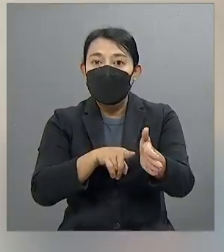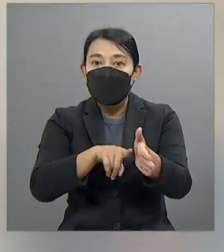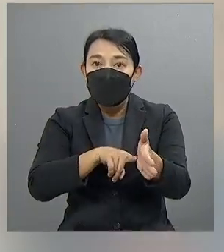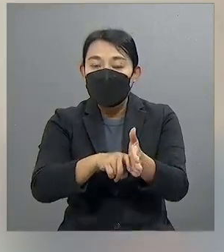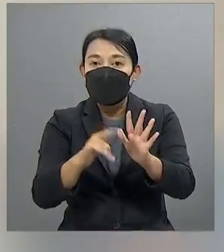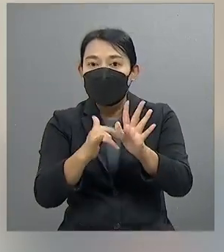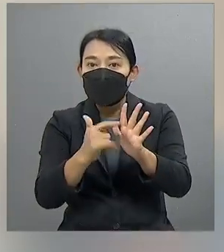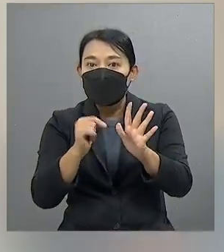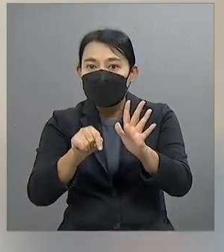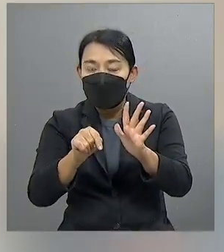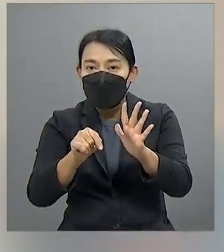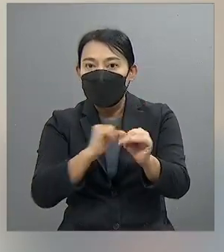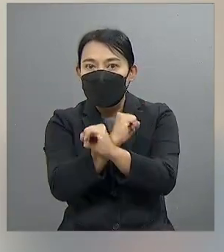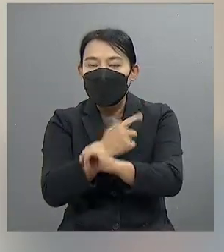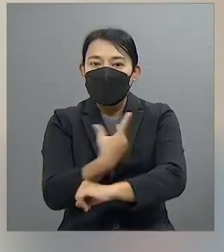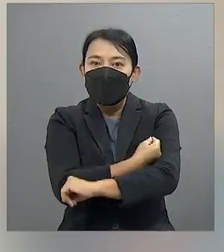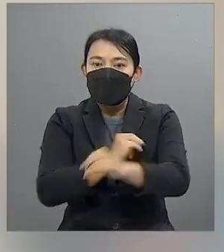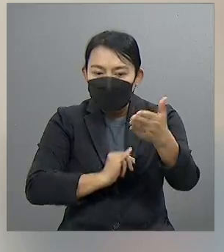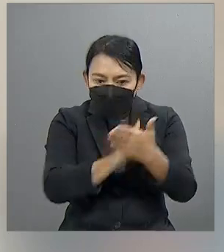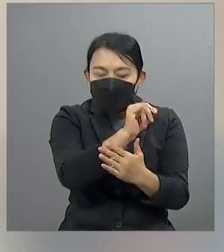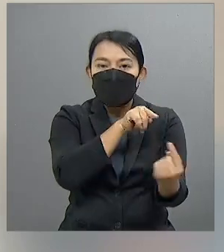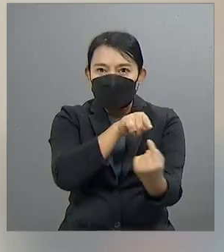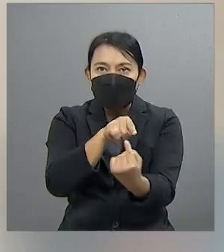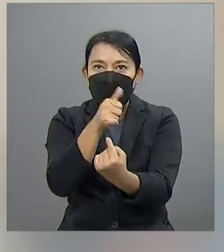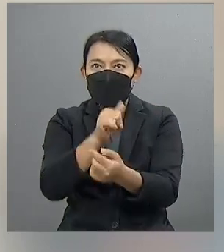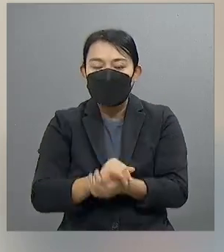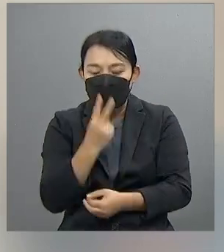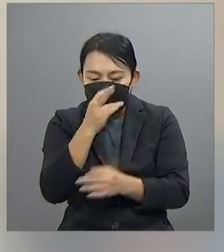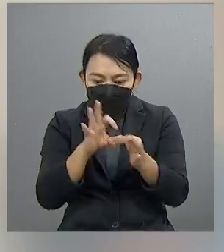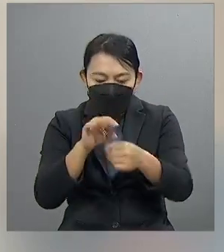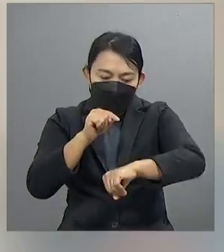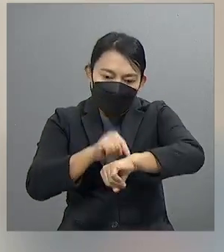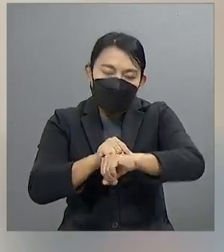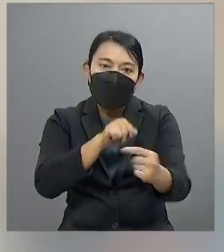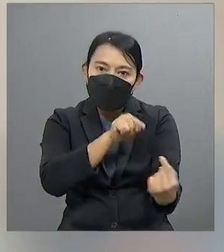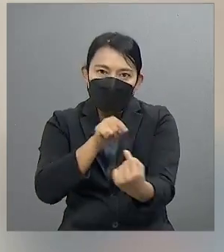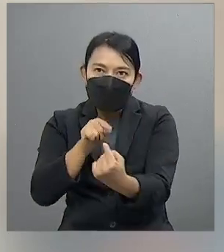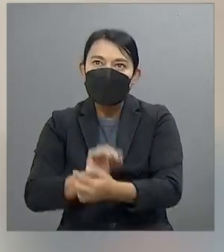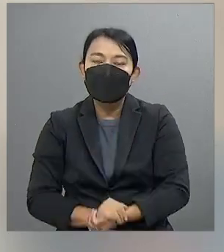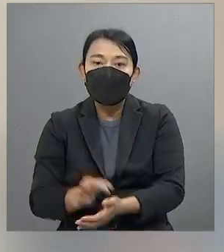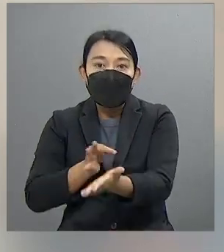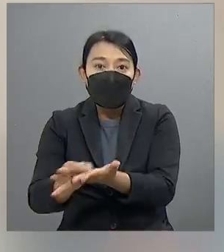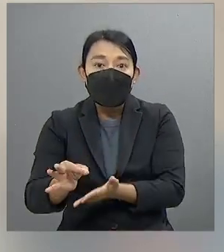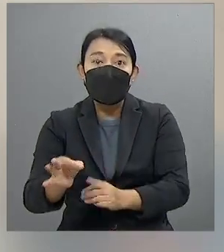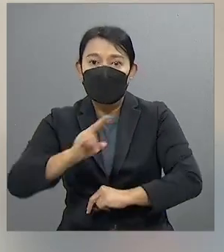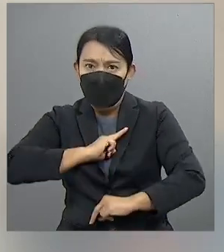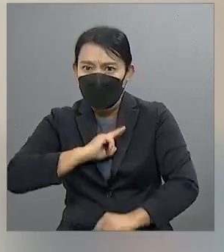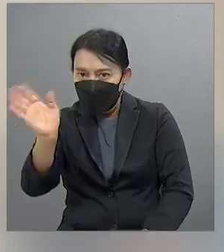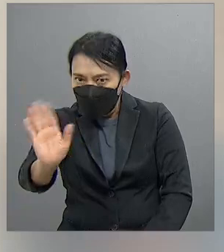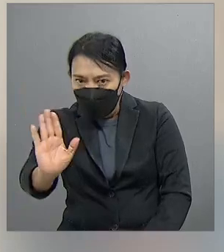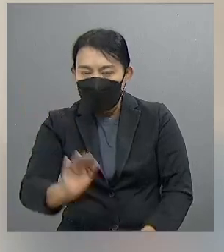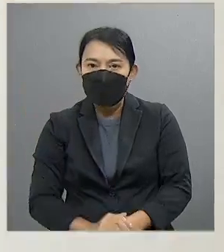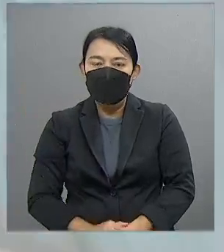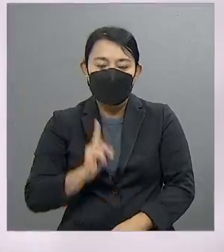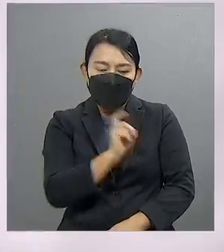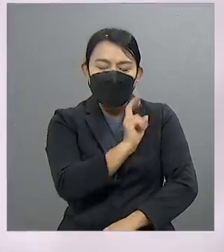จังหวะเวลาที่ไม่เหมาะสมนะครับในการจะฉีดวัคซีนก็อย่าไปซื้อเองนะครับจะซื้อก็ปรึกษาทั้งเภสัชหรือแพท